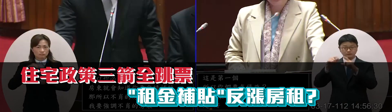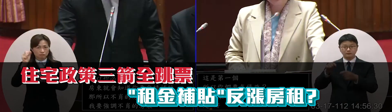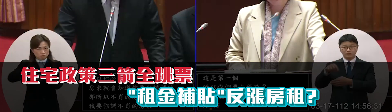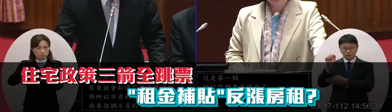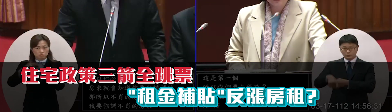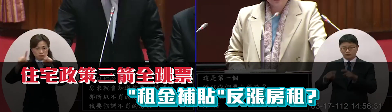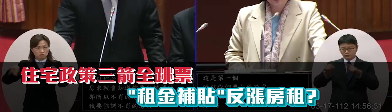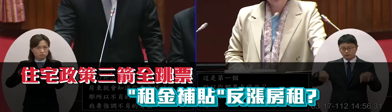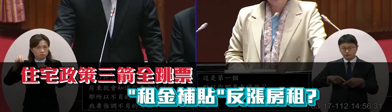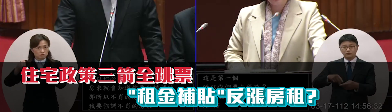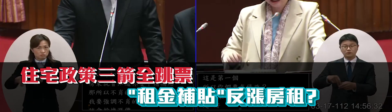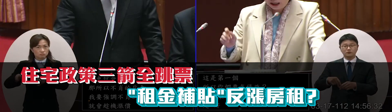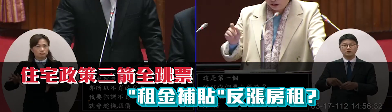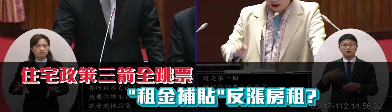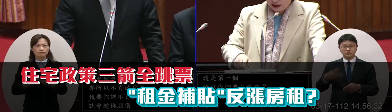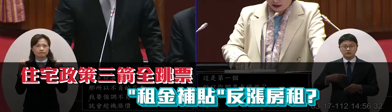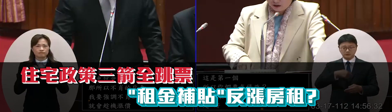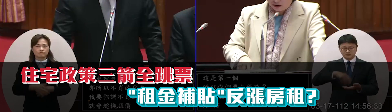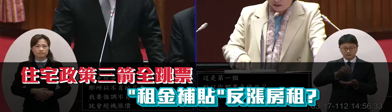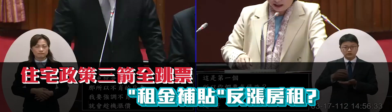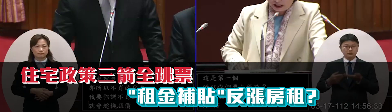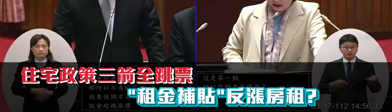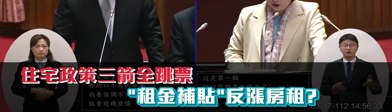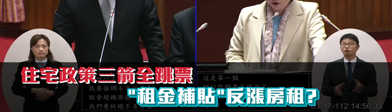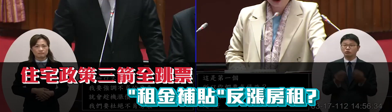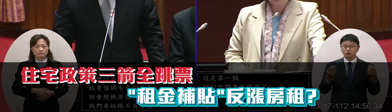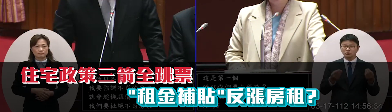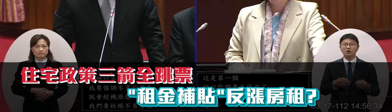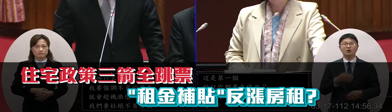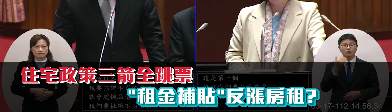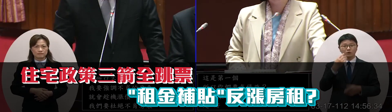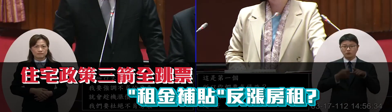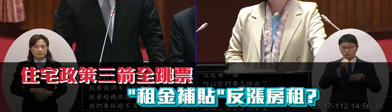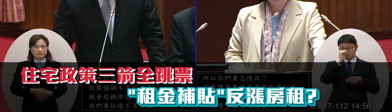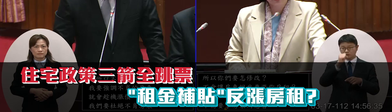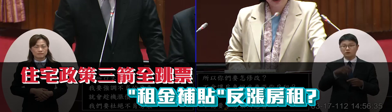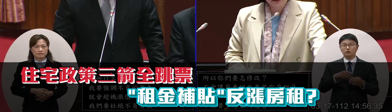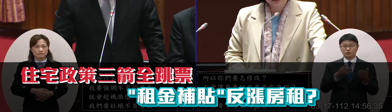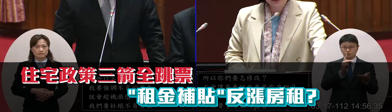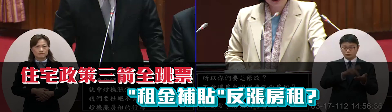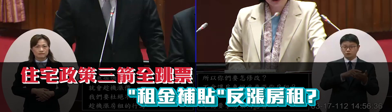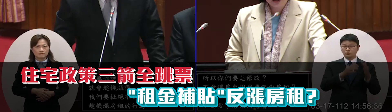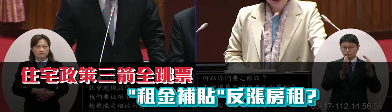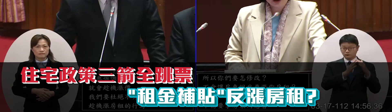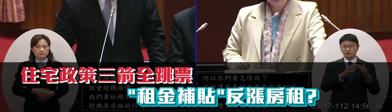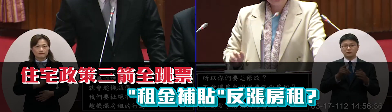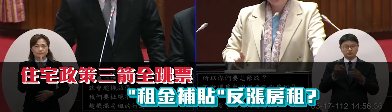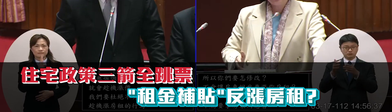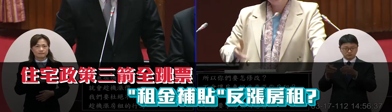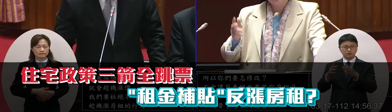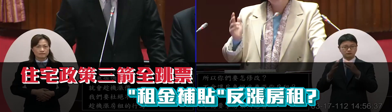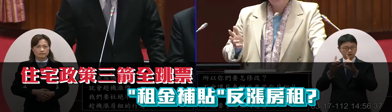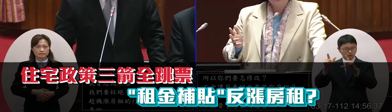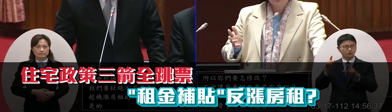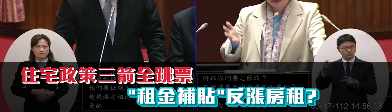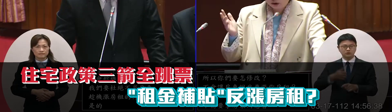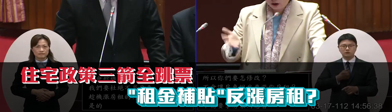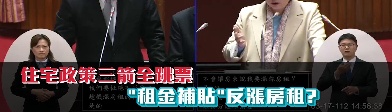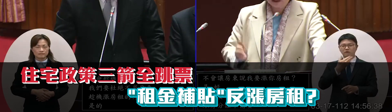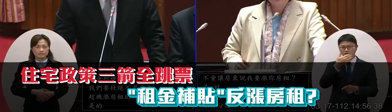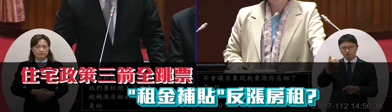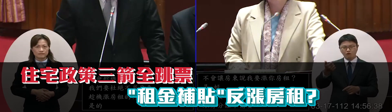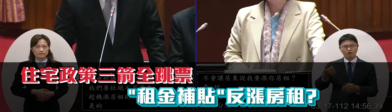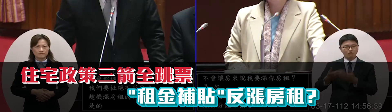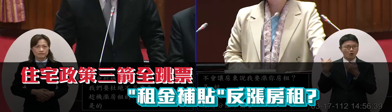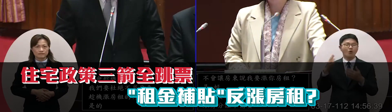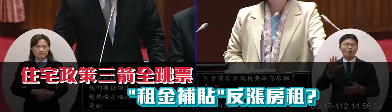意书，也跟身份证不需要。但是他如果要成为我们讲的公益出租人，其实对房东是有好处的。 是， 所以相对来讲是房东们